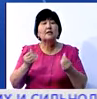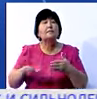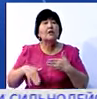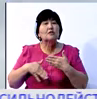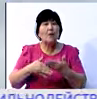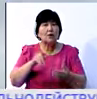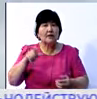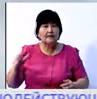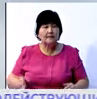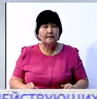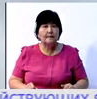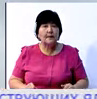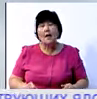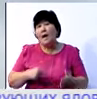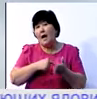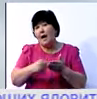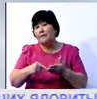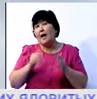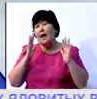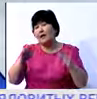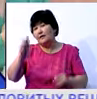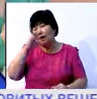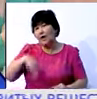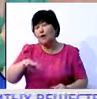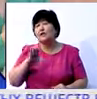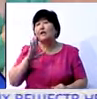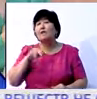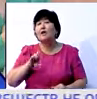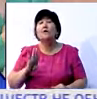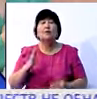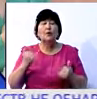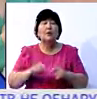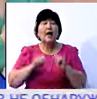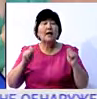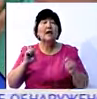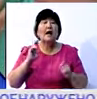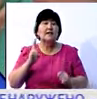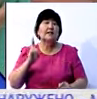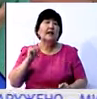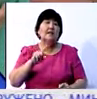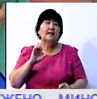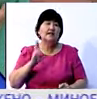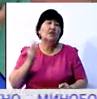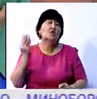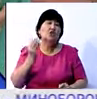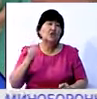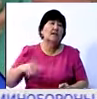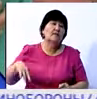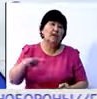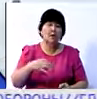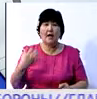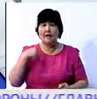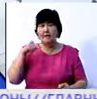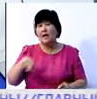спонсоров. Отметим, аллеи государственных символов на сегодня открыты в Аральском, Казалинском, Щелийском районах в